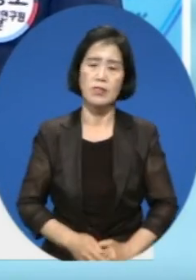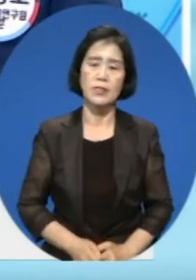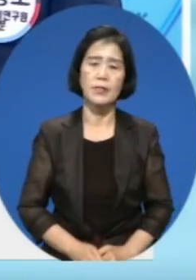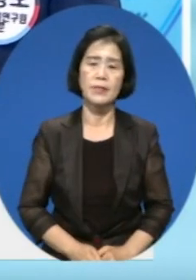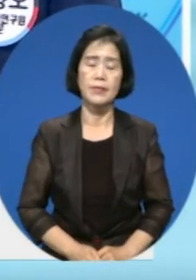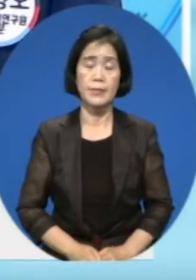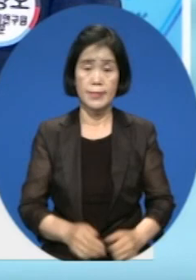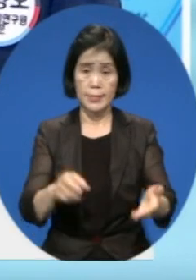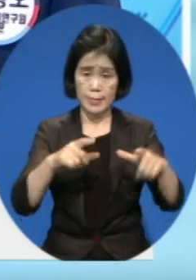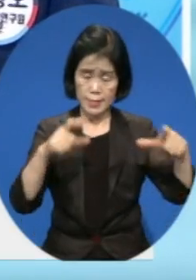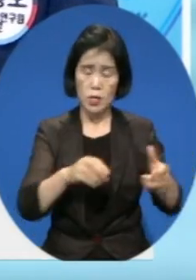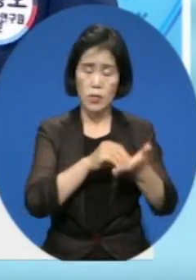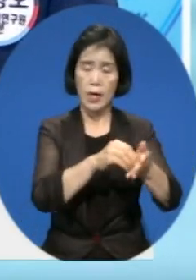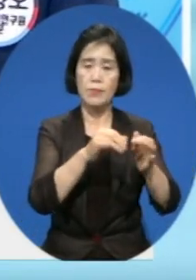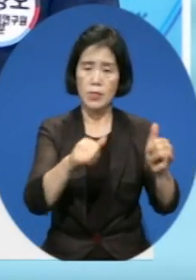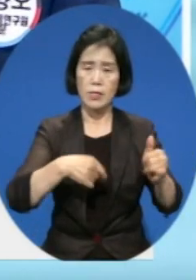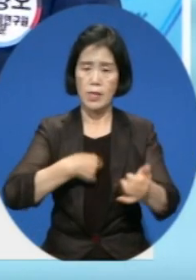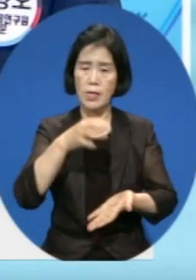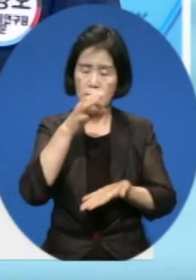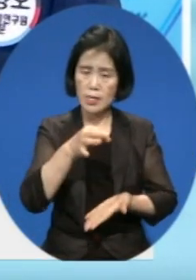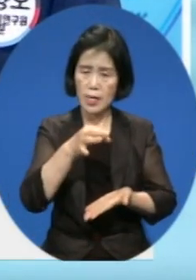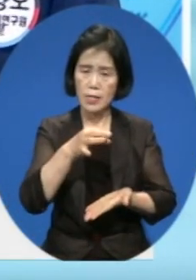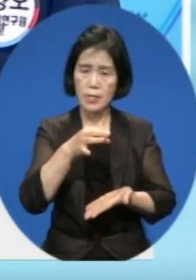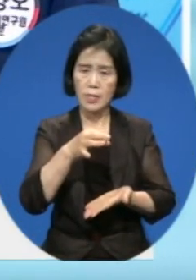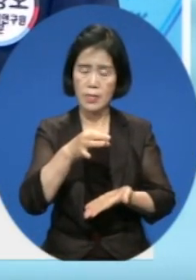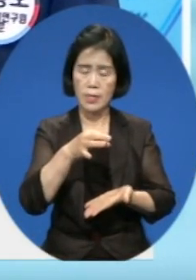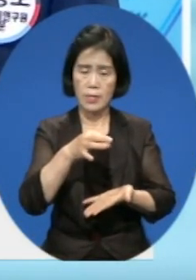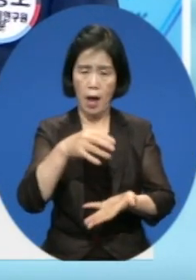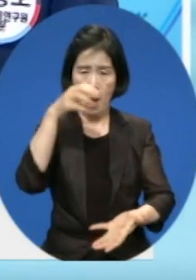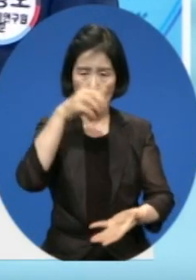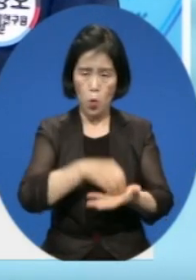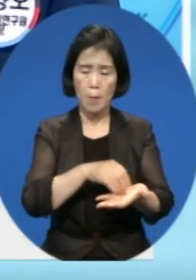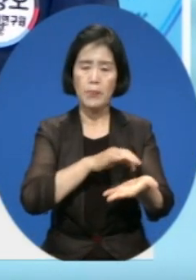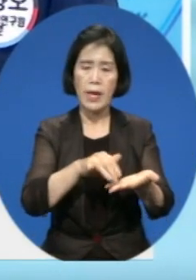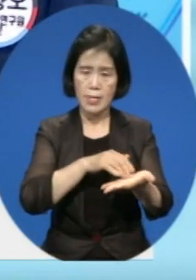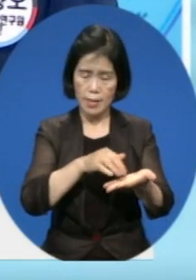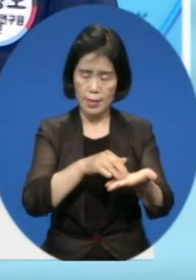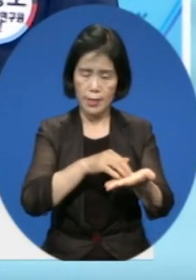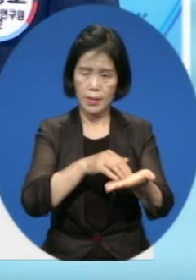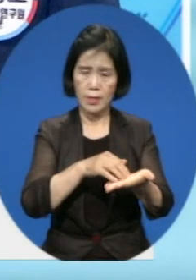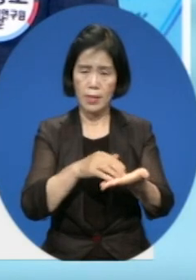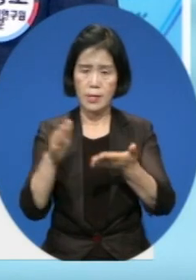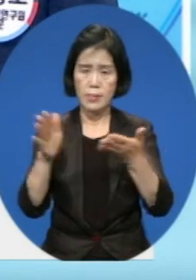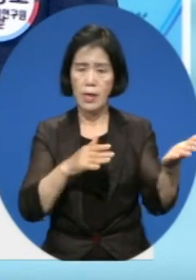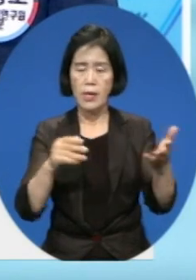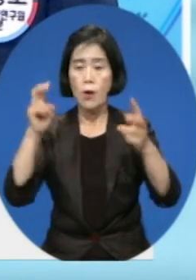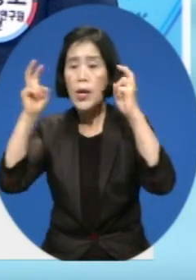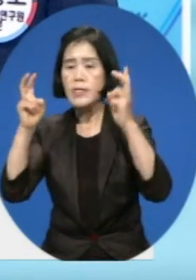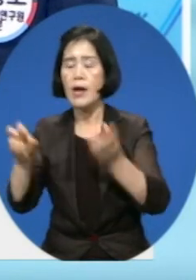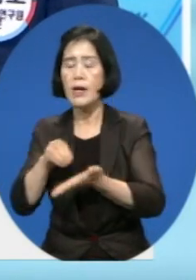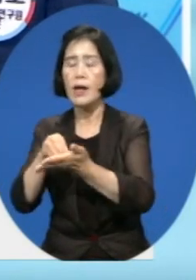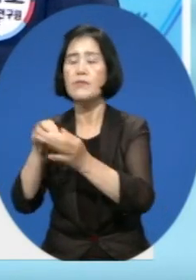않습니까? 지역 가입자들은 자기의 자산이라든가 이런 것들을 다 하는데 금융소득까지 이제 다 하는데요. 이